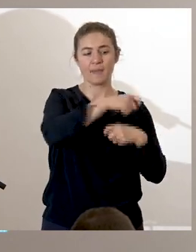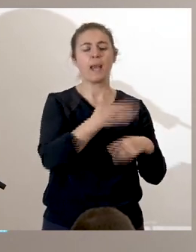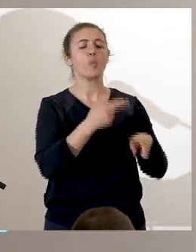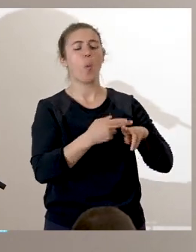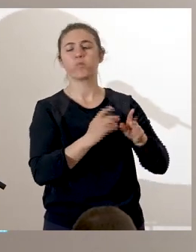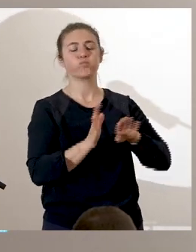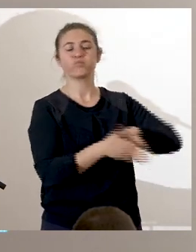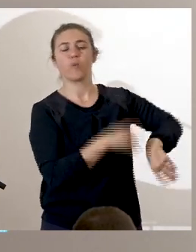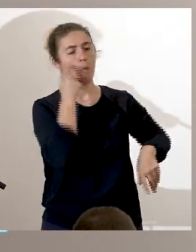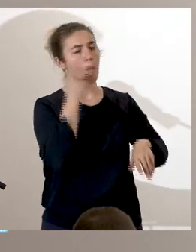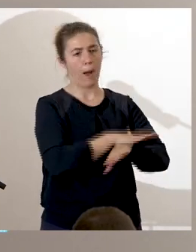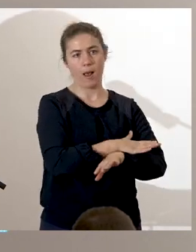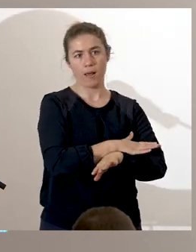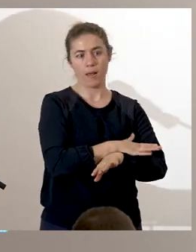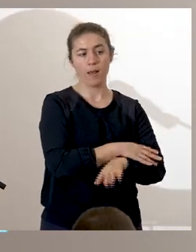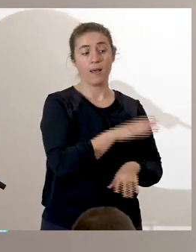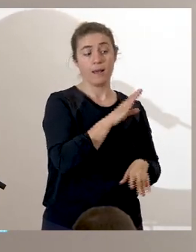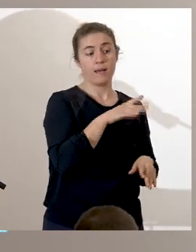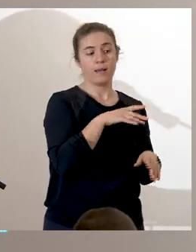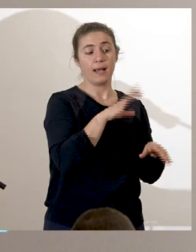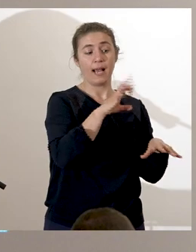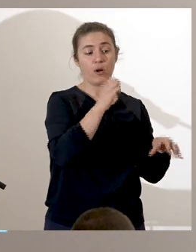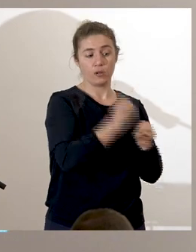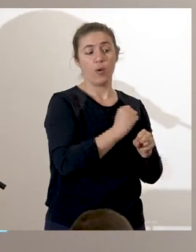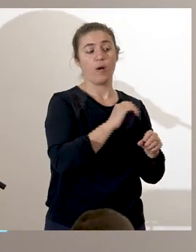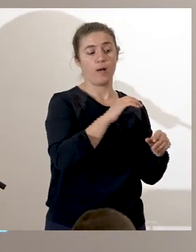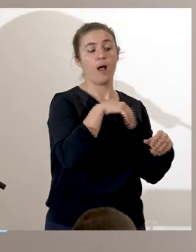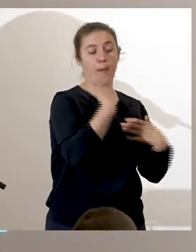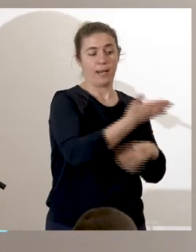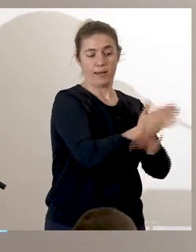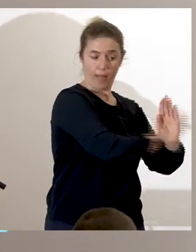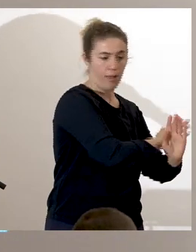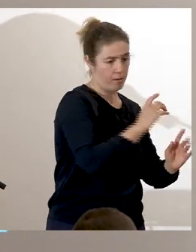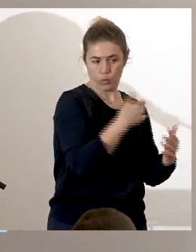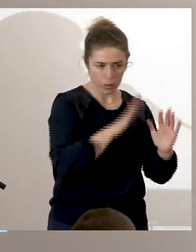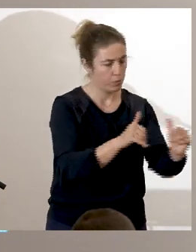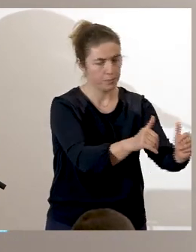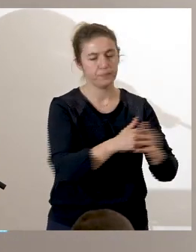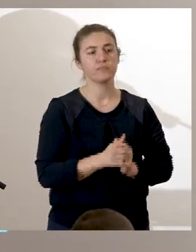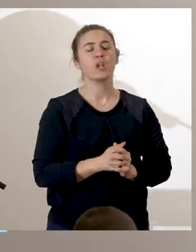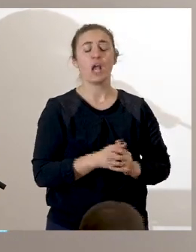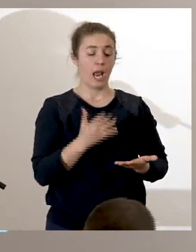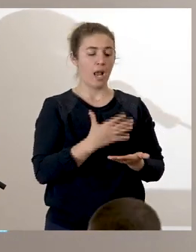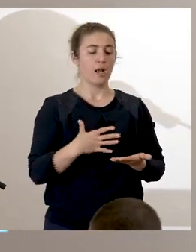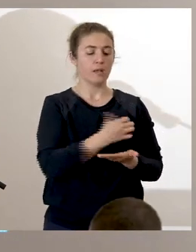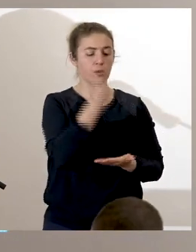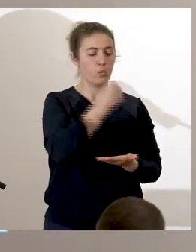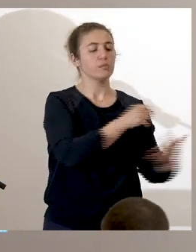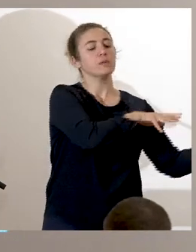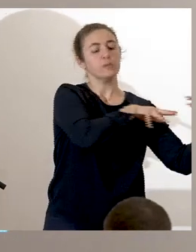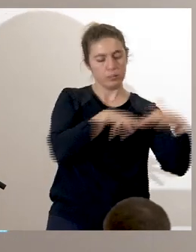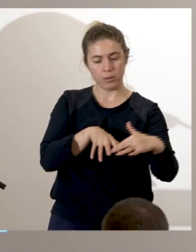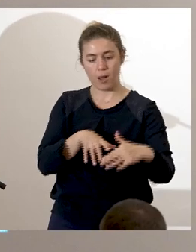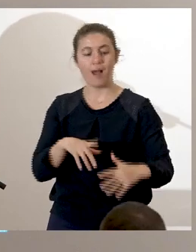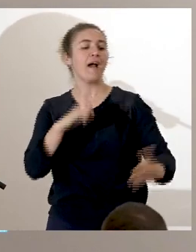de la traite et une décennie après l'abolition de l'esclavage. Une fois arrivés dans la colonie de La Réunion, les engagés africains